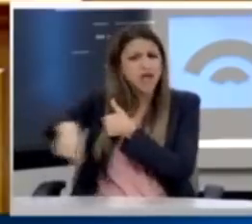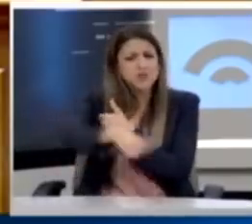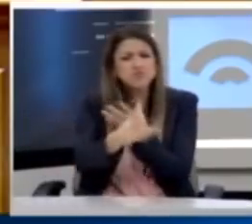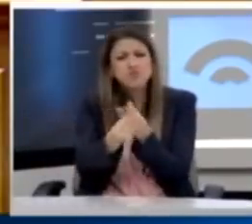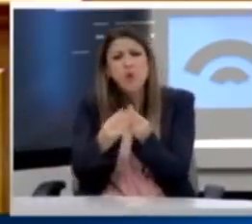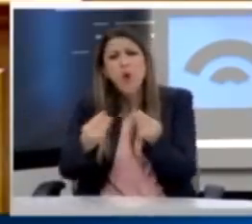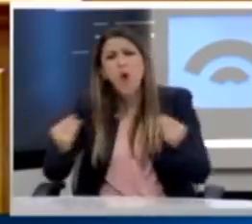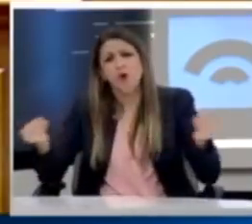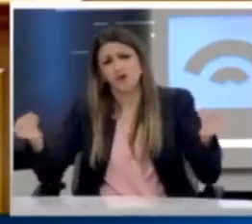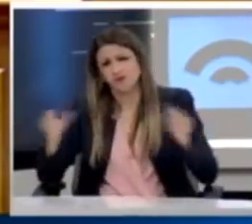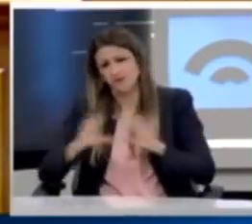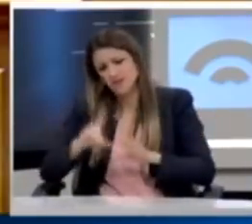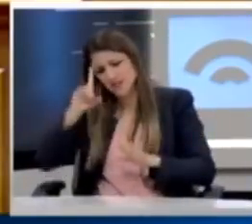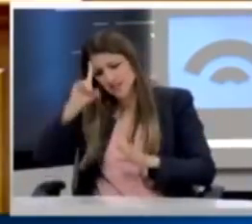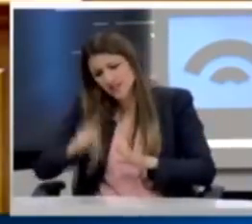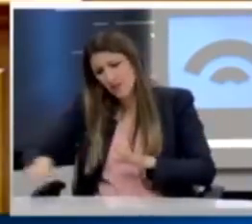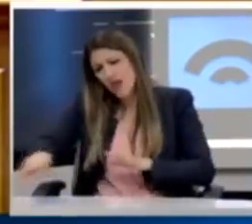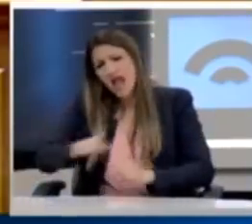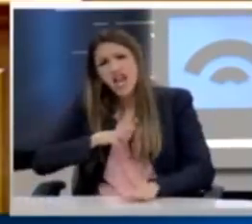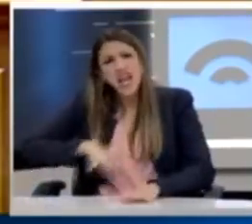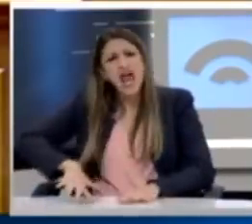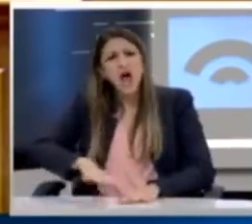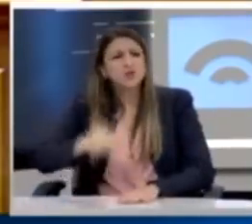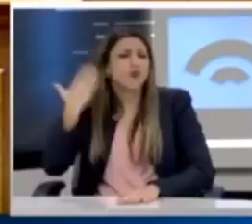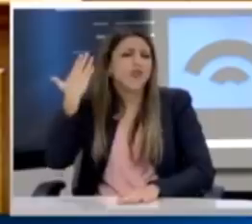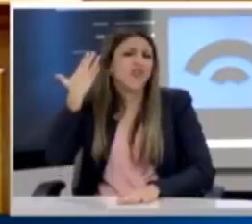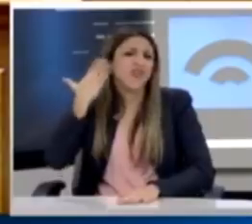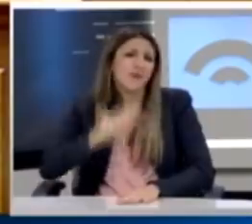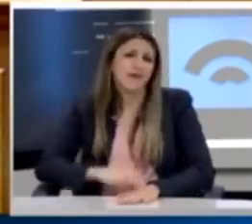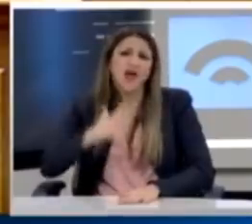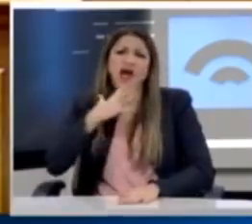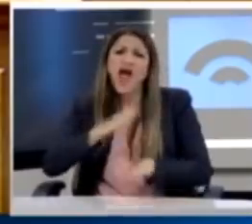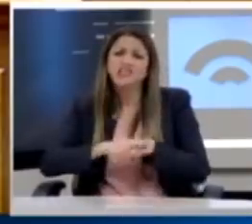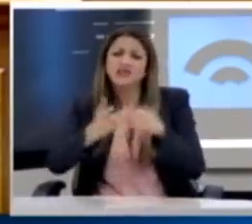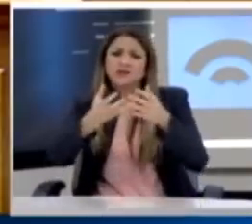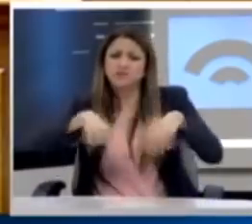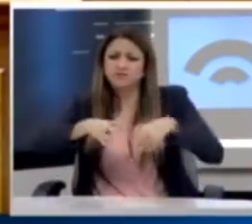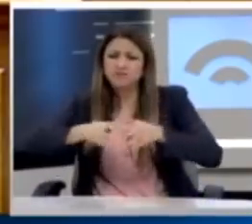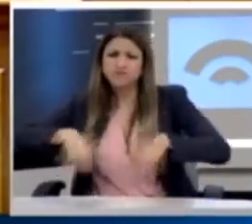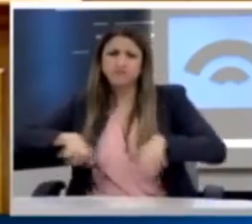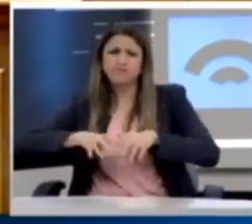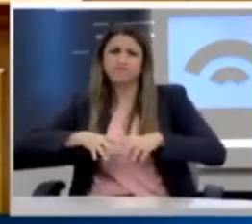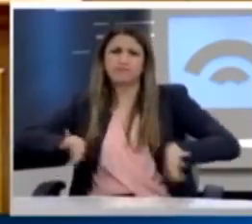και των υπεριαλιστικών σχεδιασμών με το διέρη και βασίλευε, που βασίζεται στην